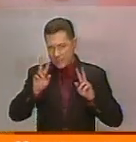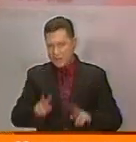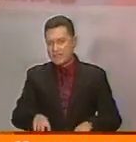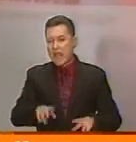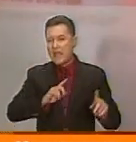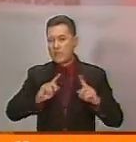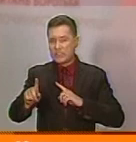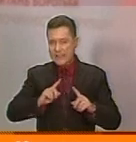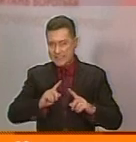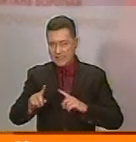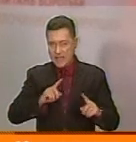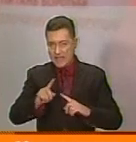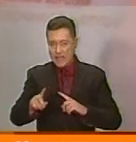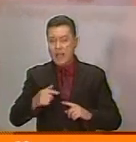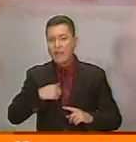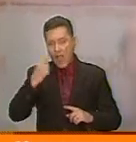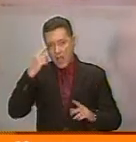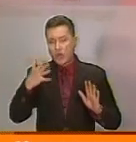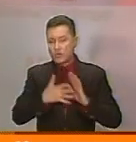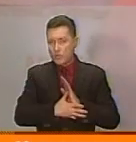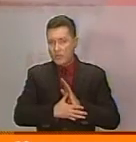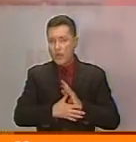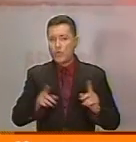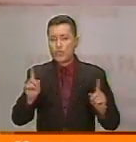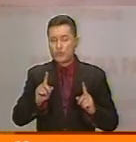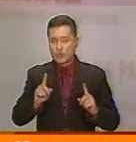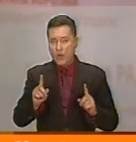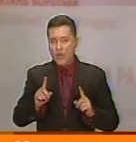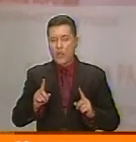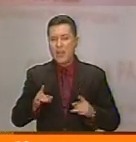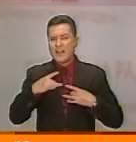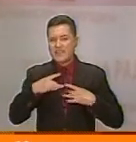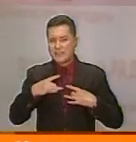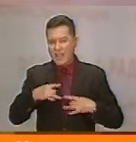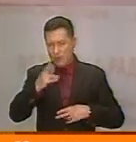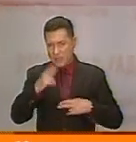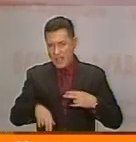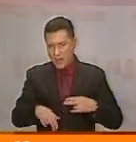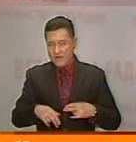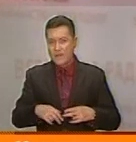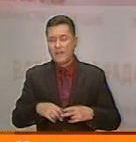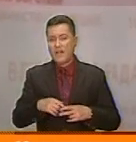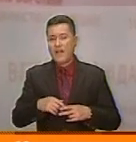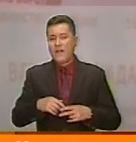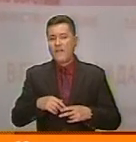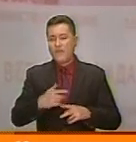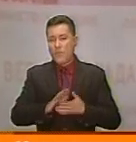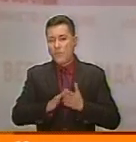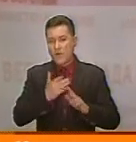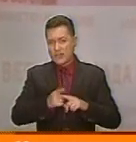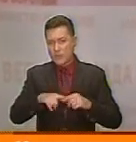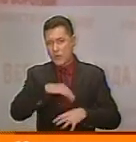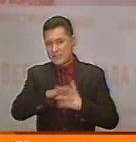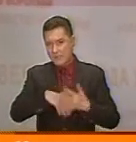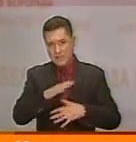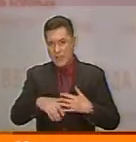відкритому засіданні. Я розумію, що здають нерви в умовах цього саботажу і ігнорування. Ну,